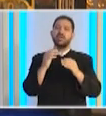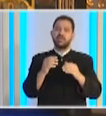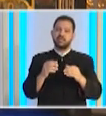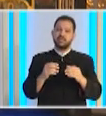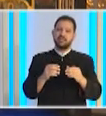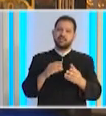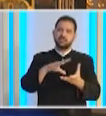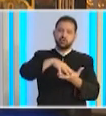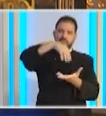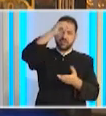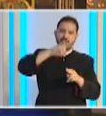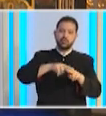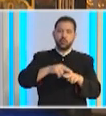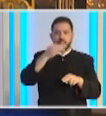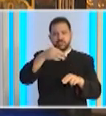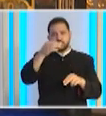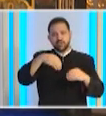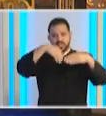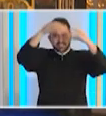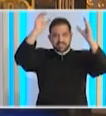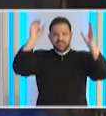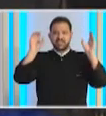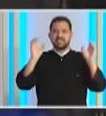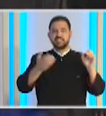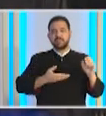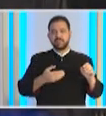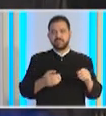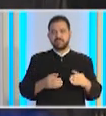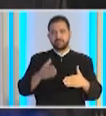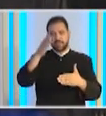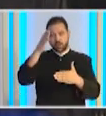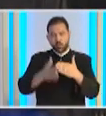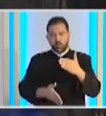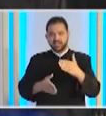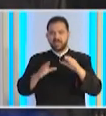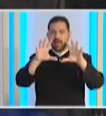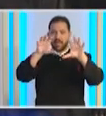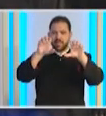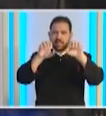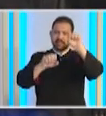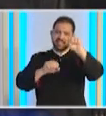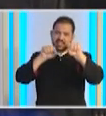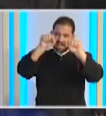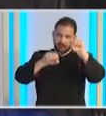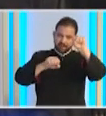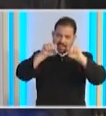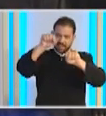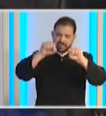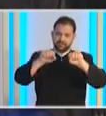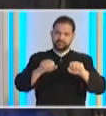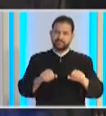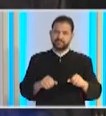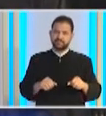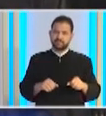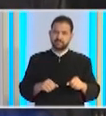apar ele la Sfinții Părinți Capadoceni? Ultima treaptă, de fapt, și cea, sau treptele desăvârșirii,